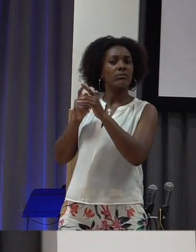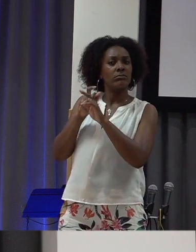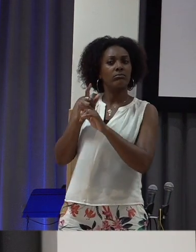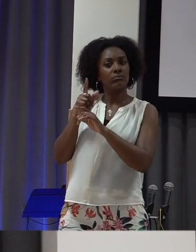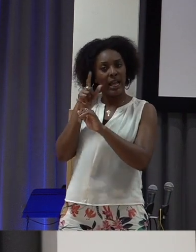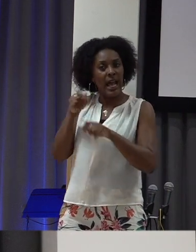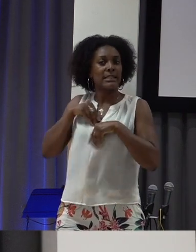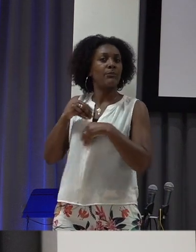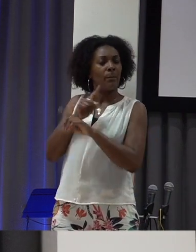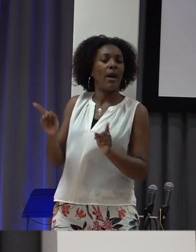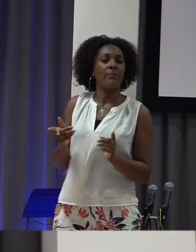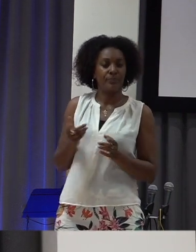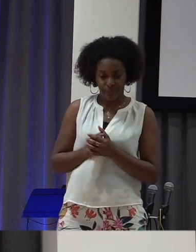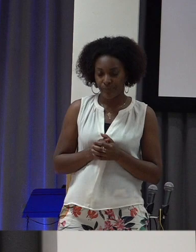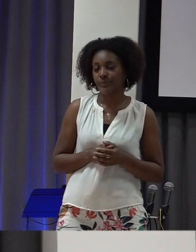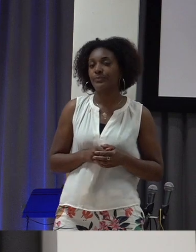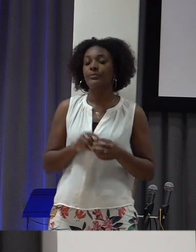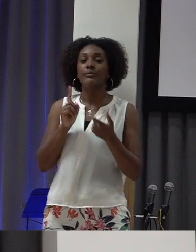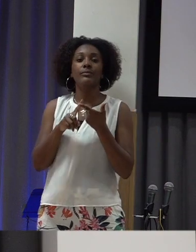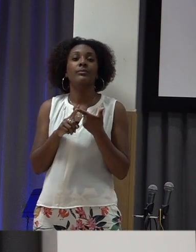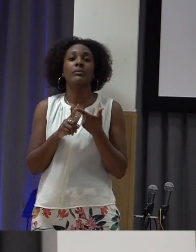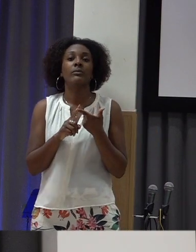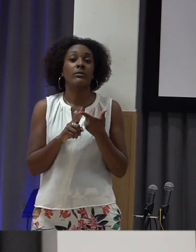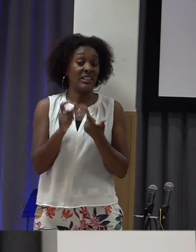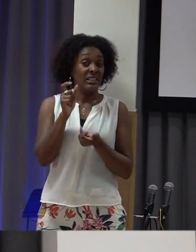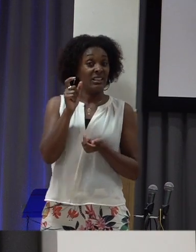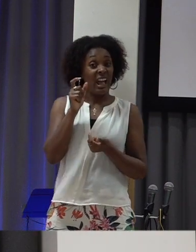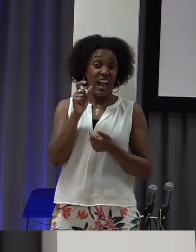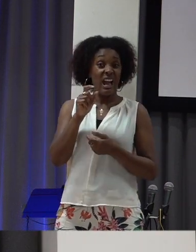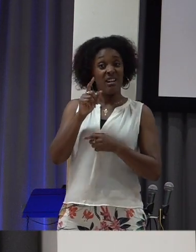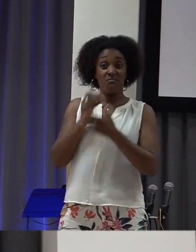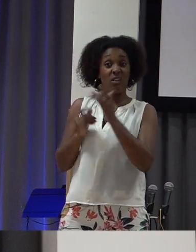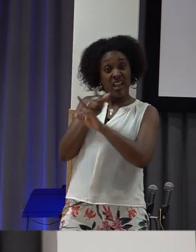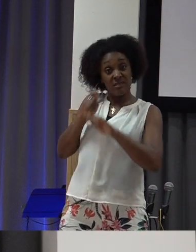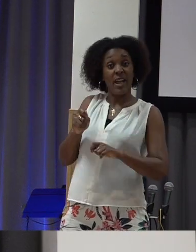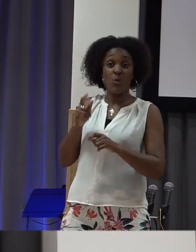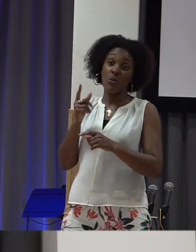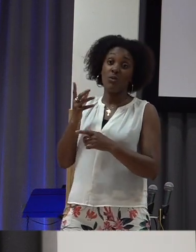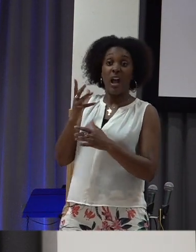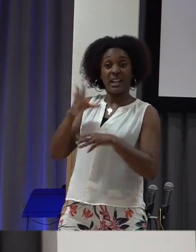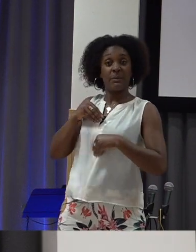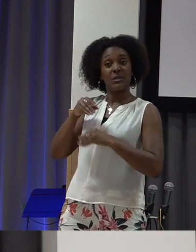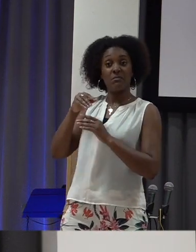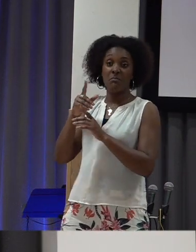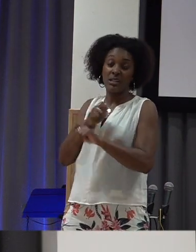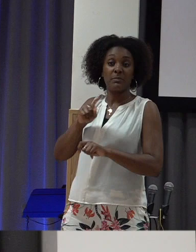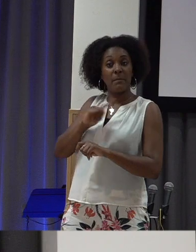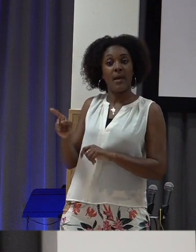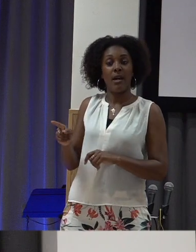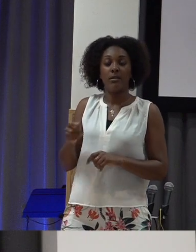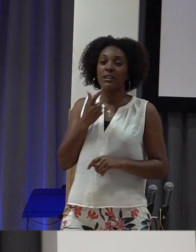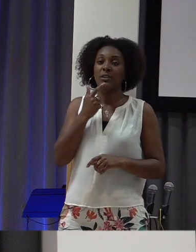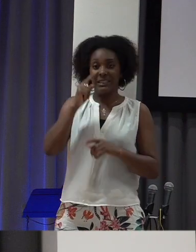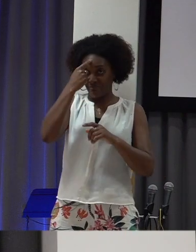concernant l'intolérance, il y a, on peut dire, étroitesse d'esprit, c'est une autre forme,